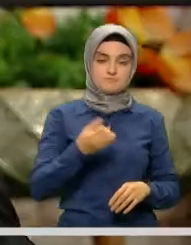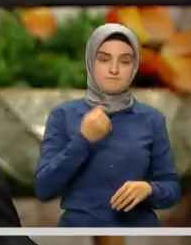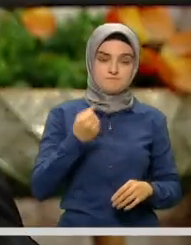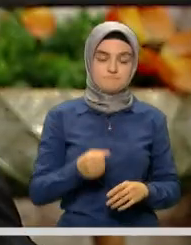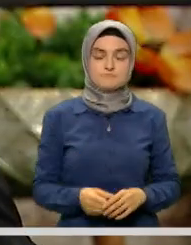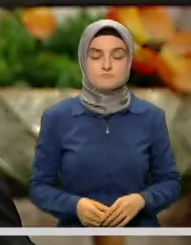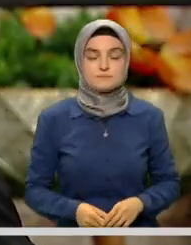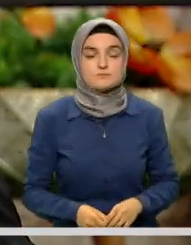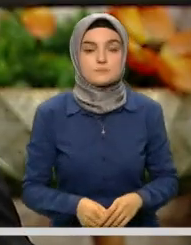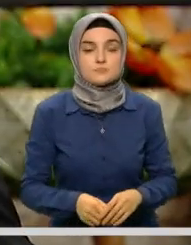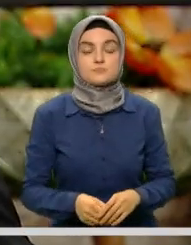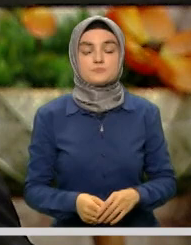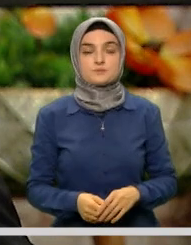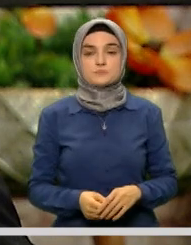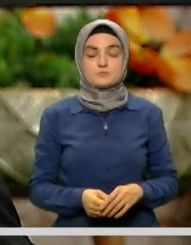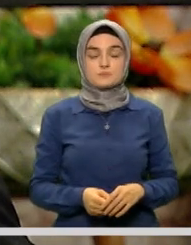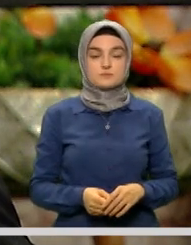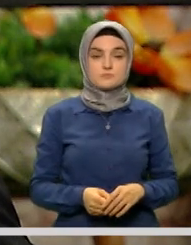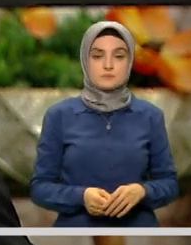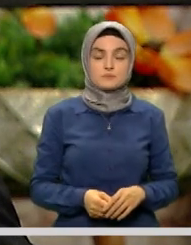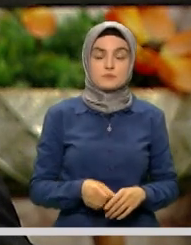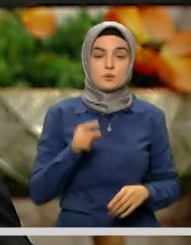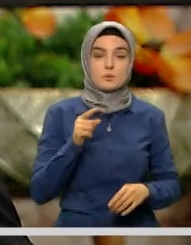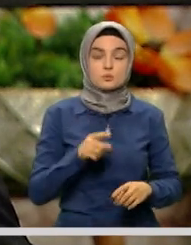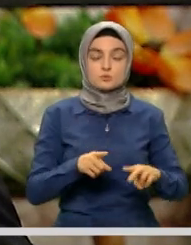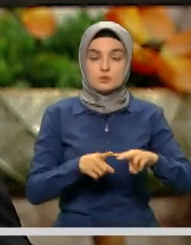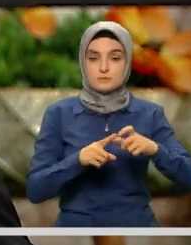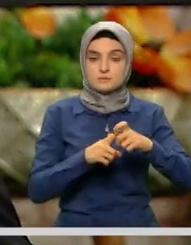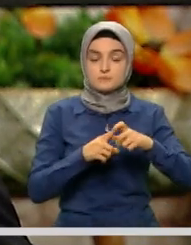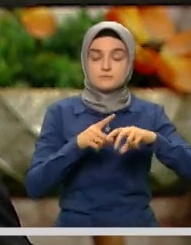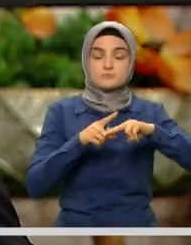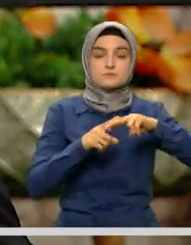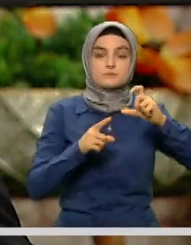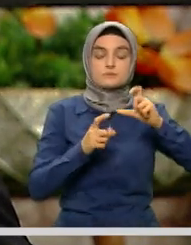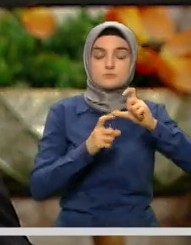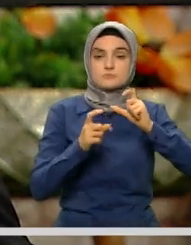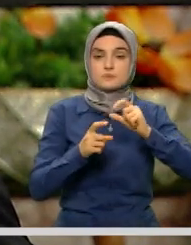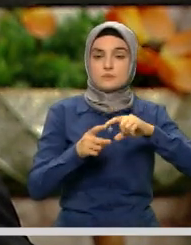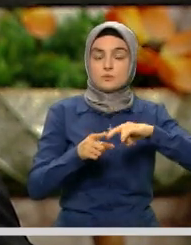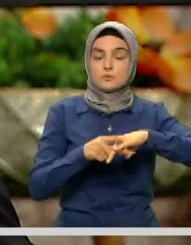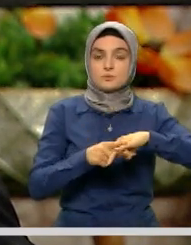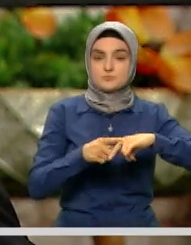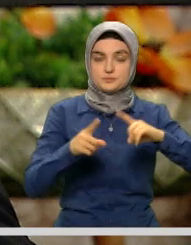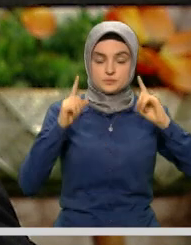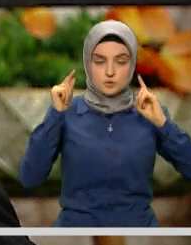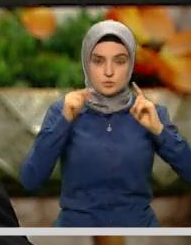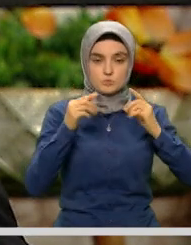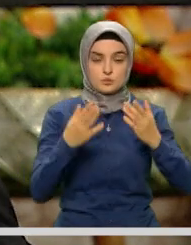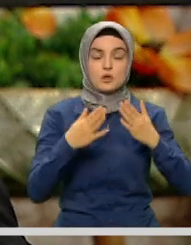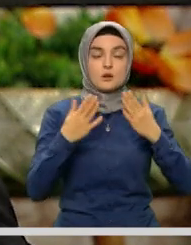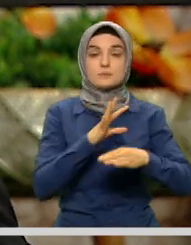Çünkü burada işte nasuh tövbesinde birinci öncelik bu. Amasız, fakatsız,